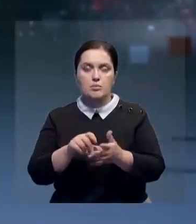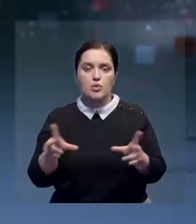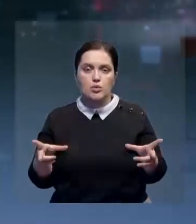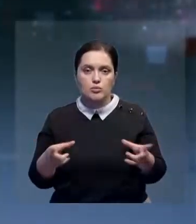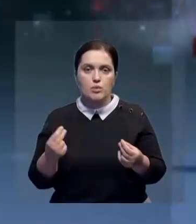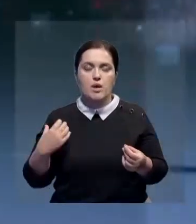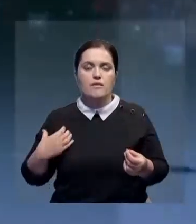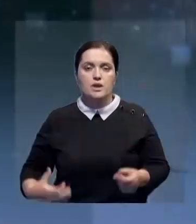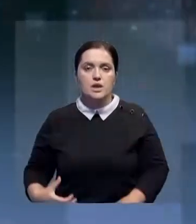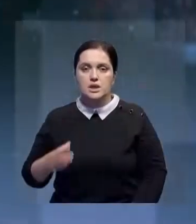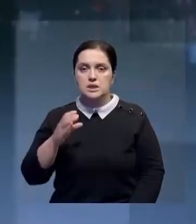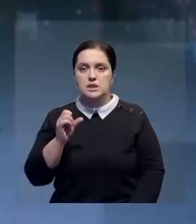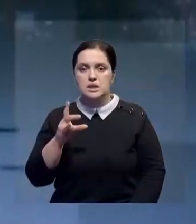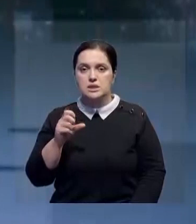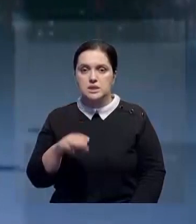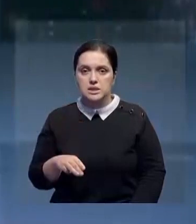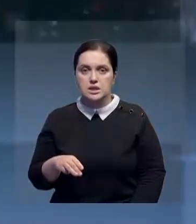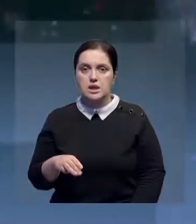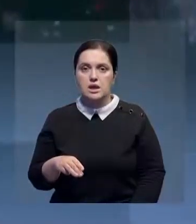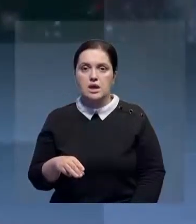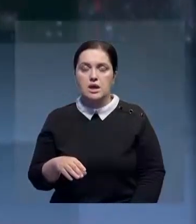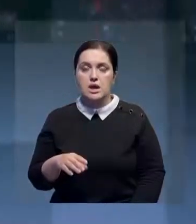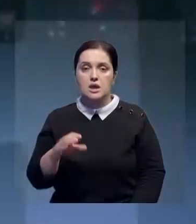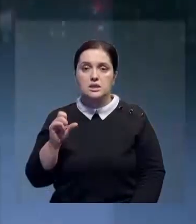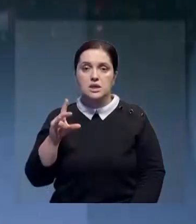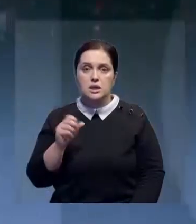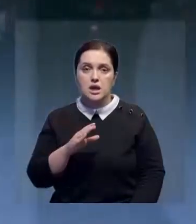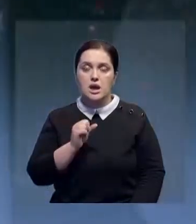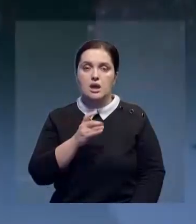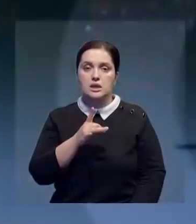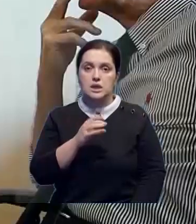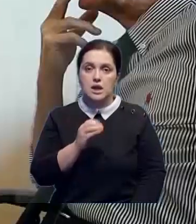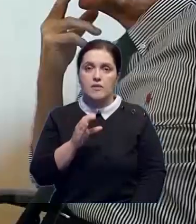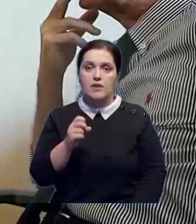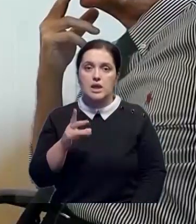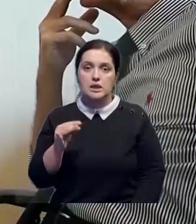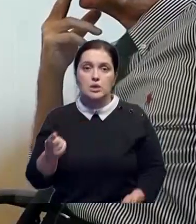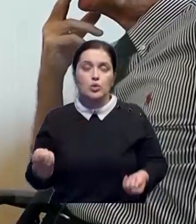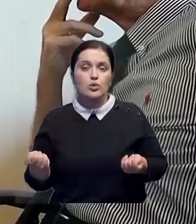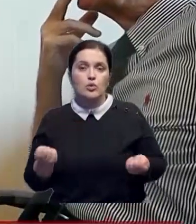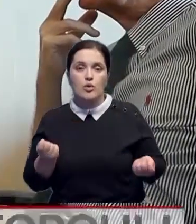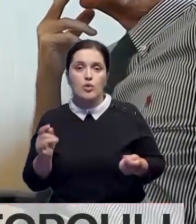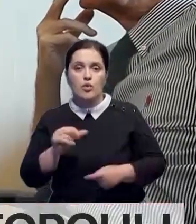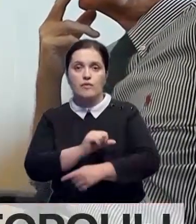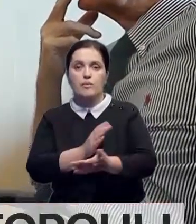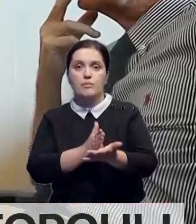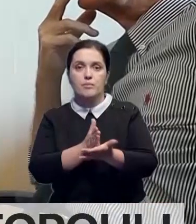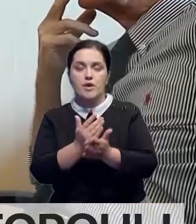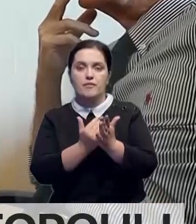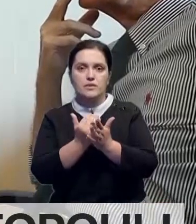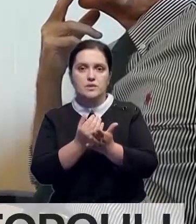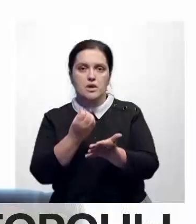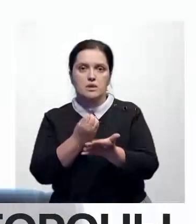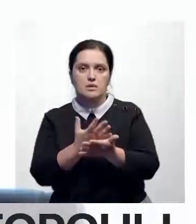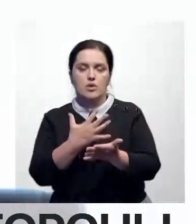назвали настоящим успехом во французском сенате сенаторы Андреа валянии курирующие вопросы внешней политики высоко